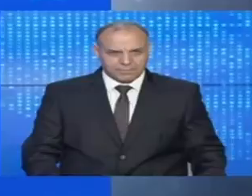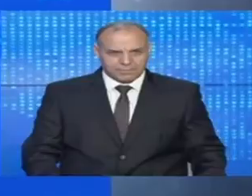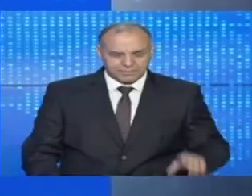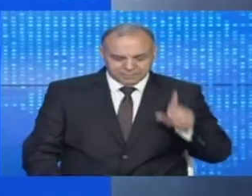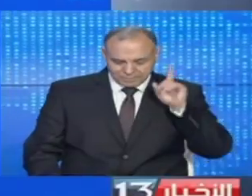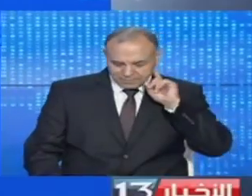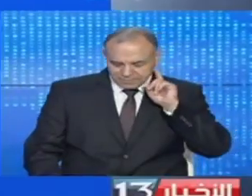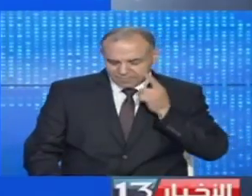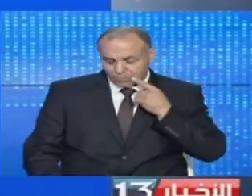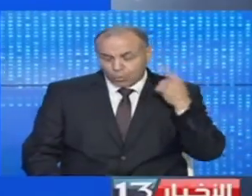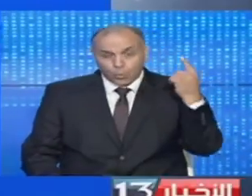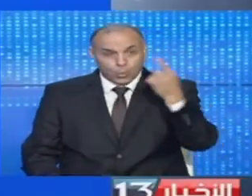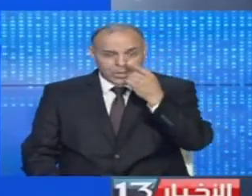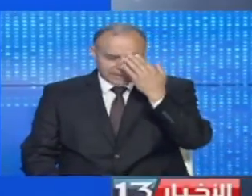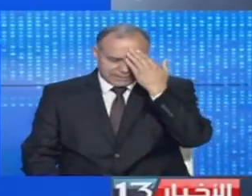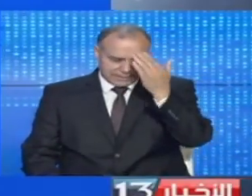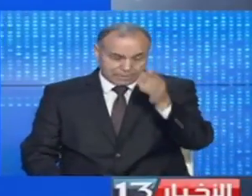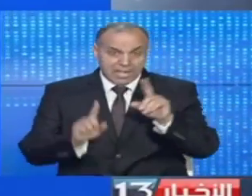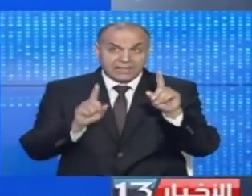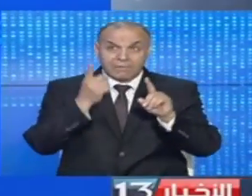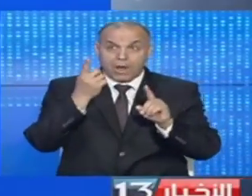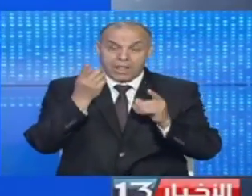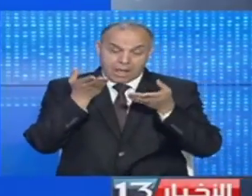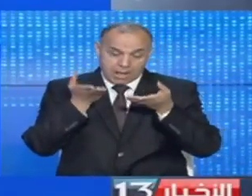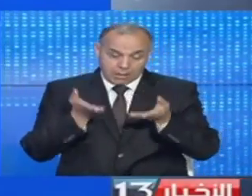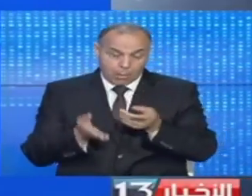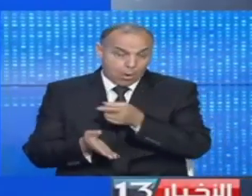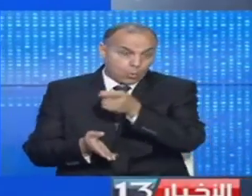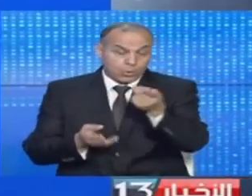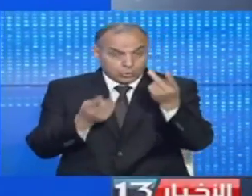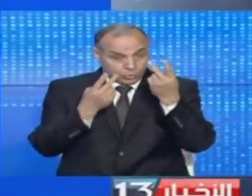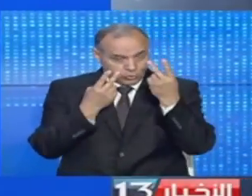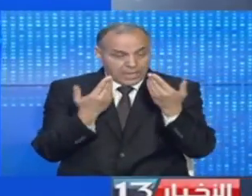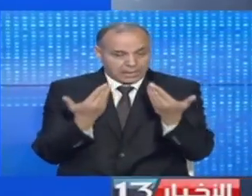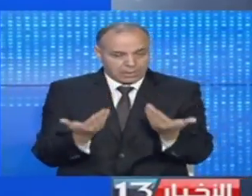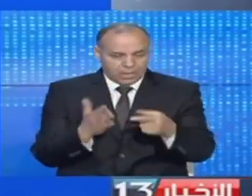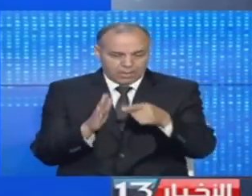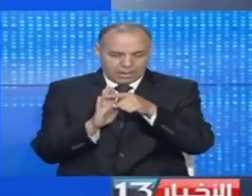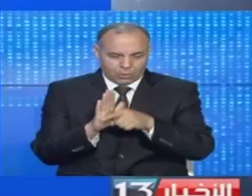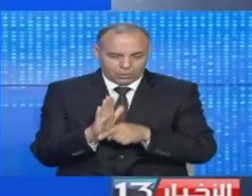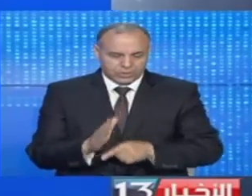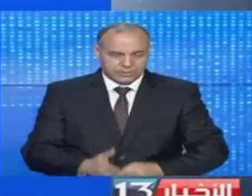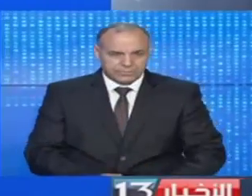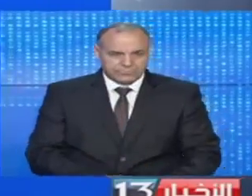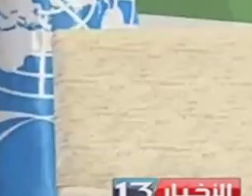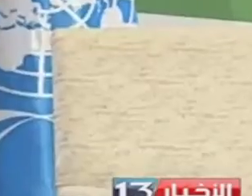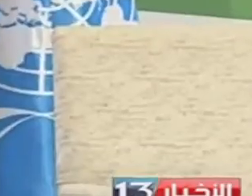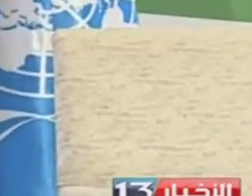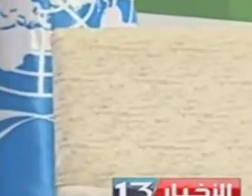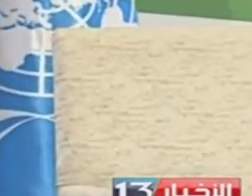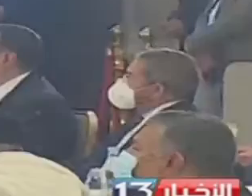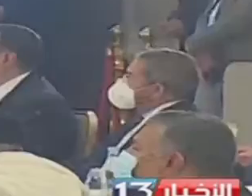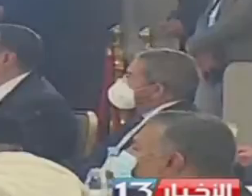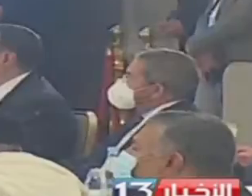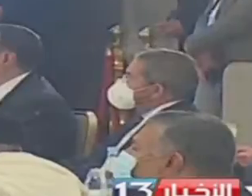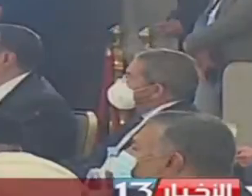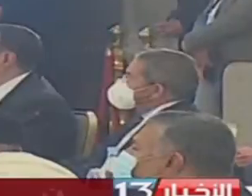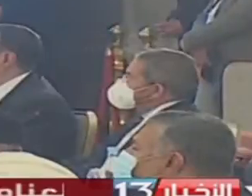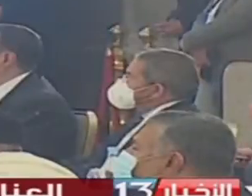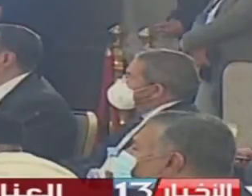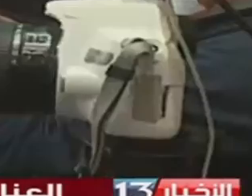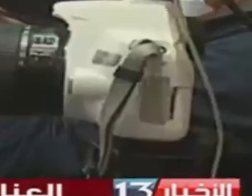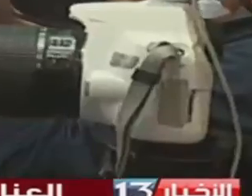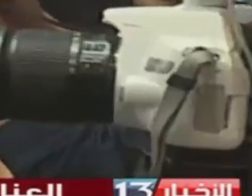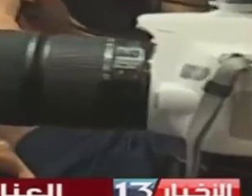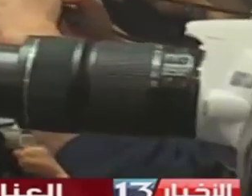نشره الاخبار من القناه الوطنيه الاولى اهلا بكم مشاهدينا ونبدؤها بالعناوين ملتقى الحوار